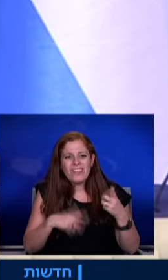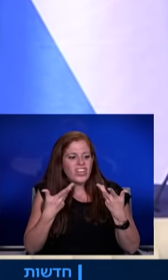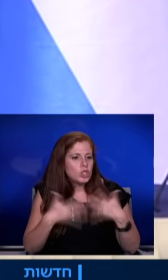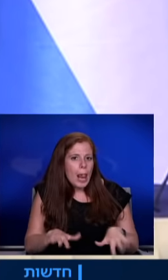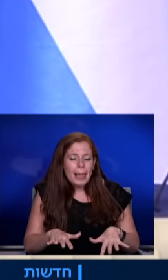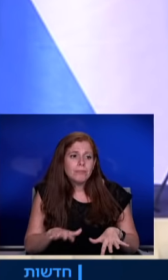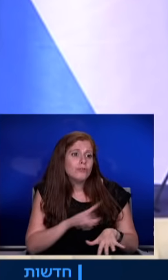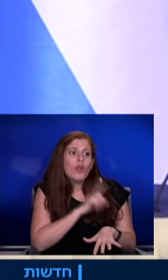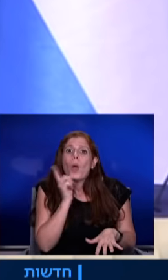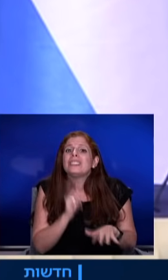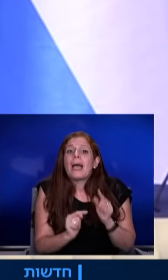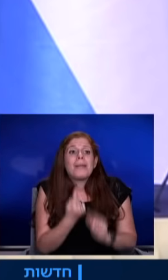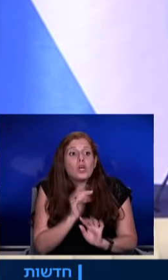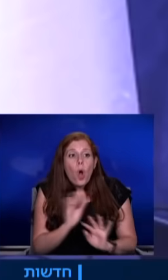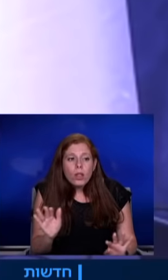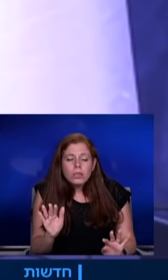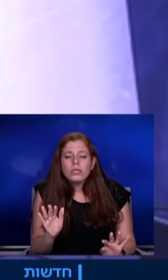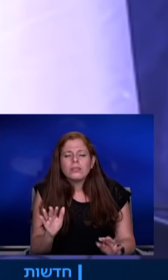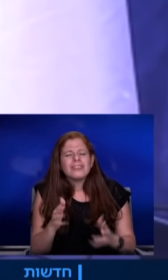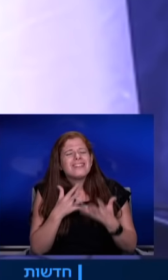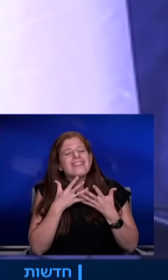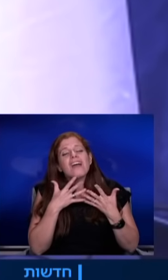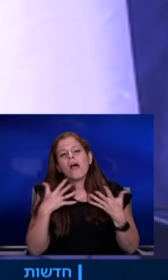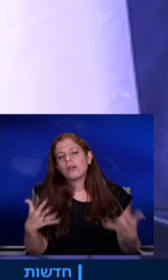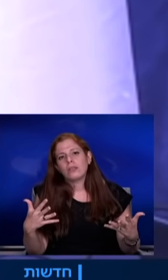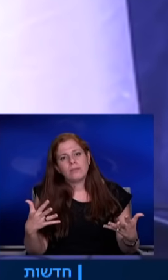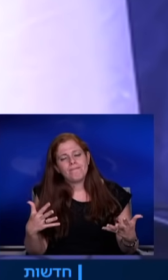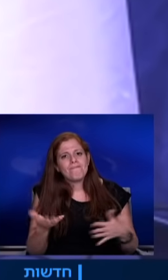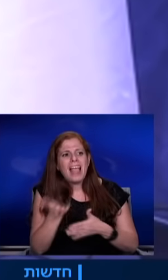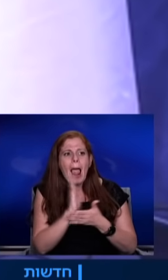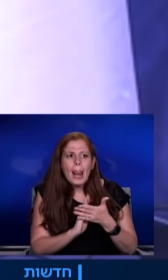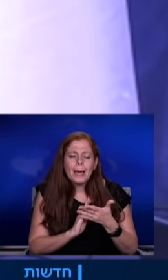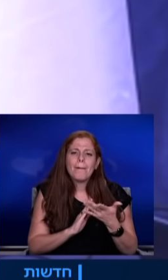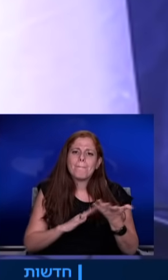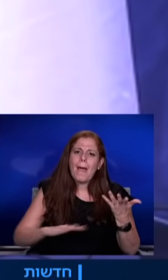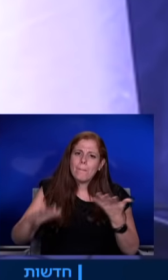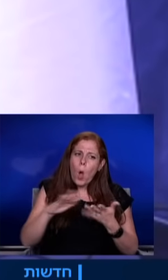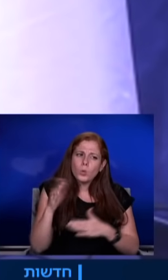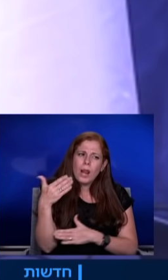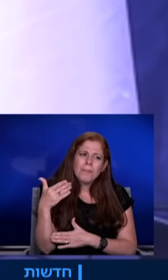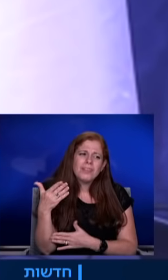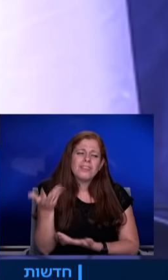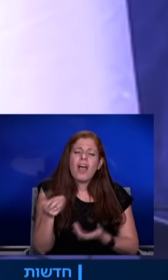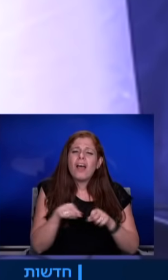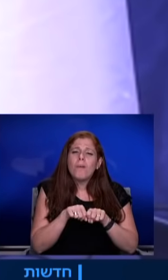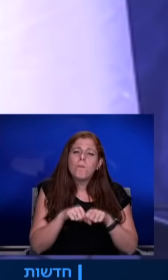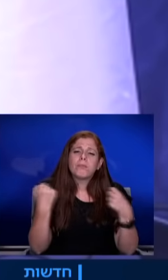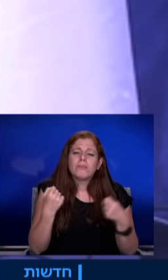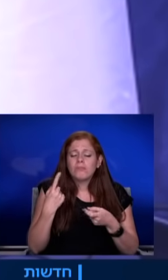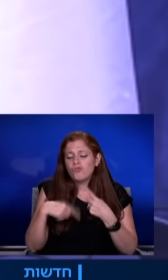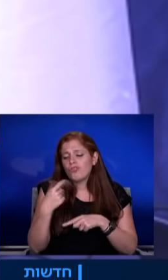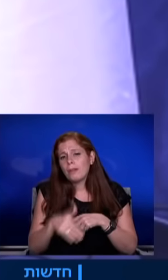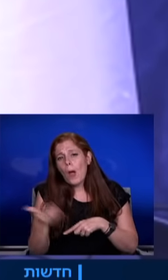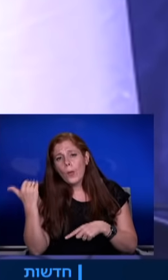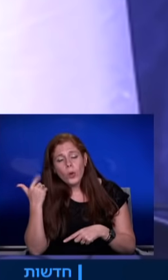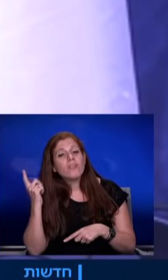היו צריכים לקרות היא עצומה. חלק ממערכות המדינה התנוונו בשנים האחרונות